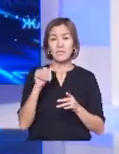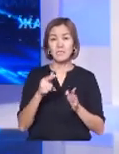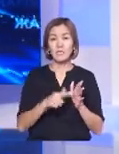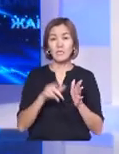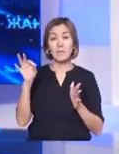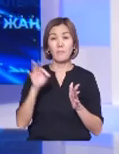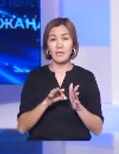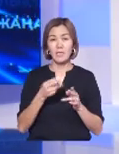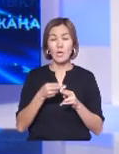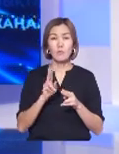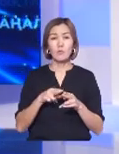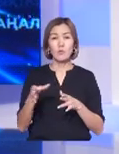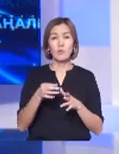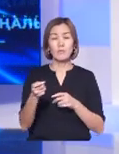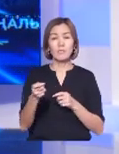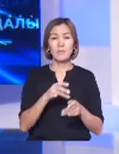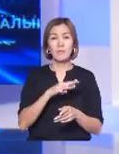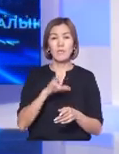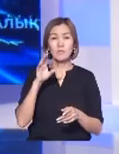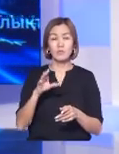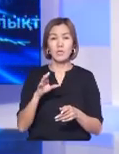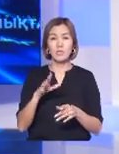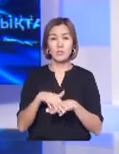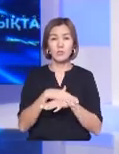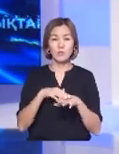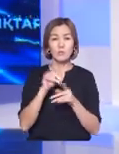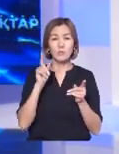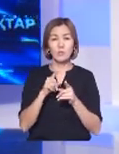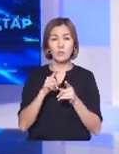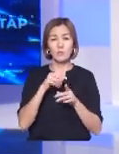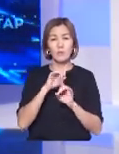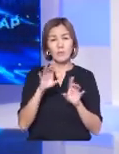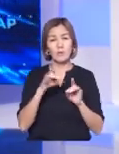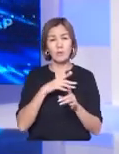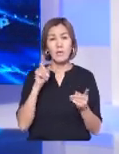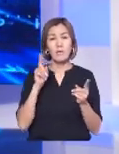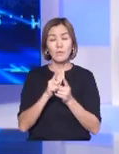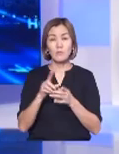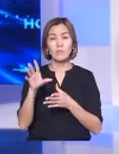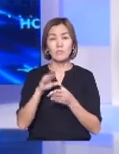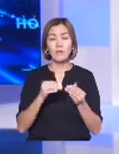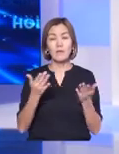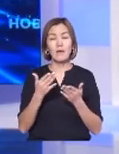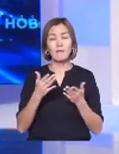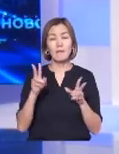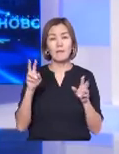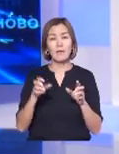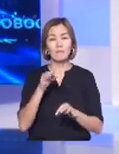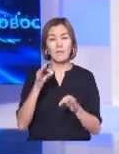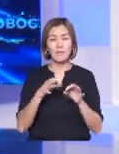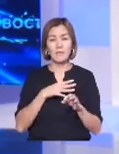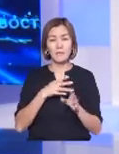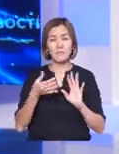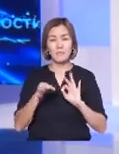Бұл туралы облыс әкімі Марат Сұлтанғазиевтің өңір тұрғындармен жүздесуінде мәлім болды. Басқосуда тағындай өзекті мәселелер